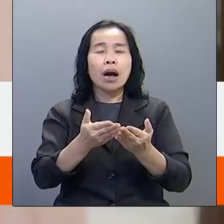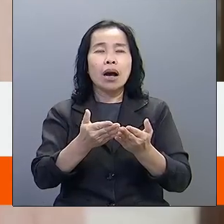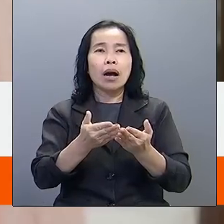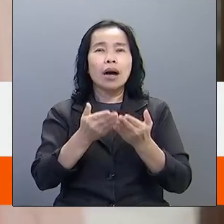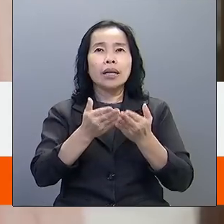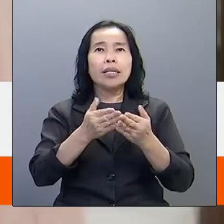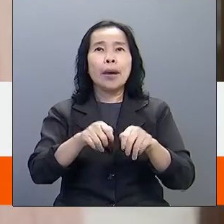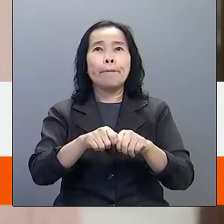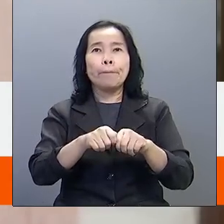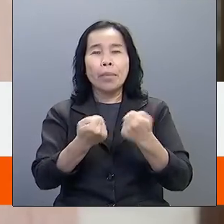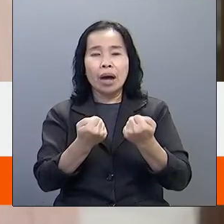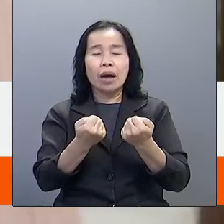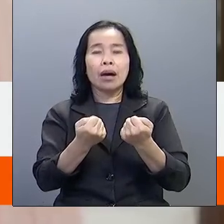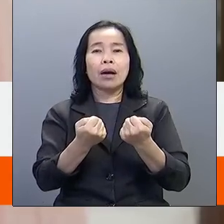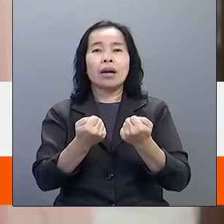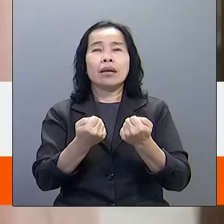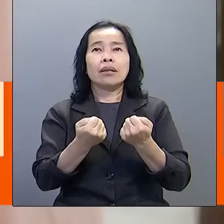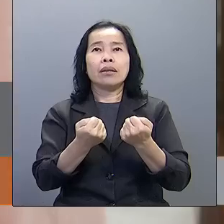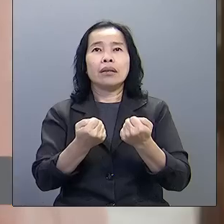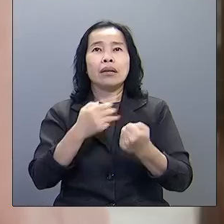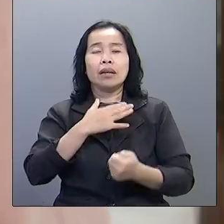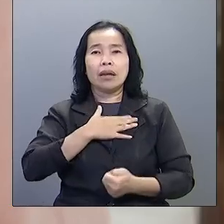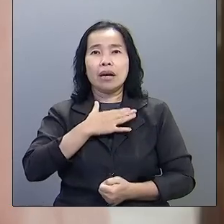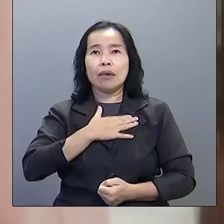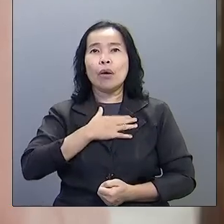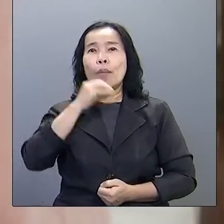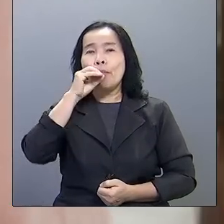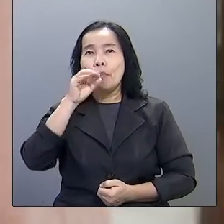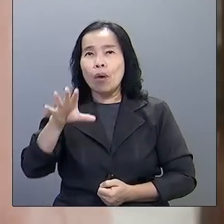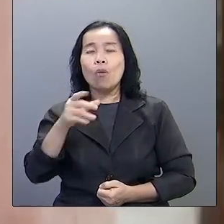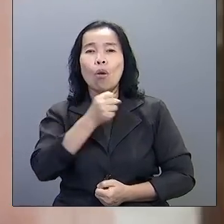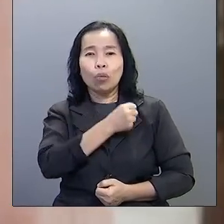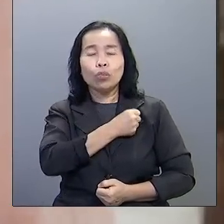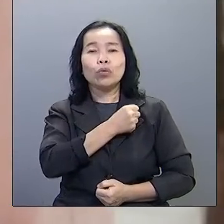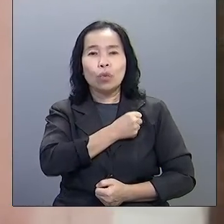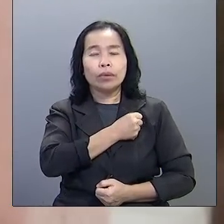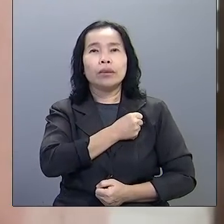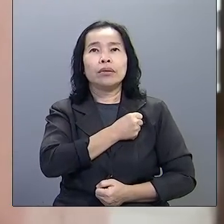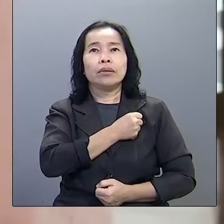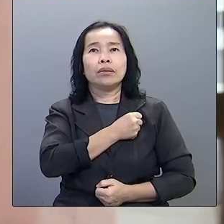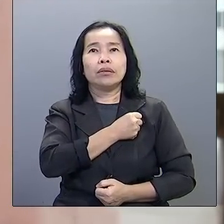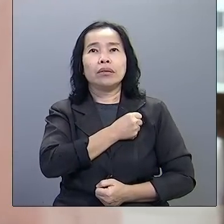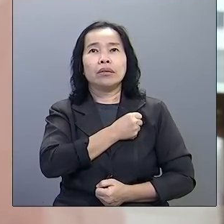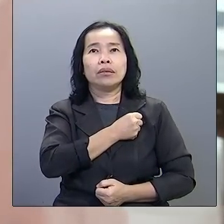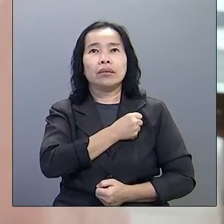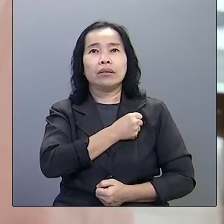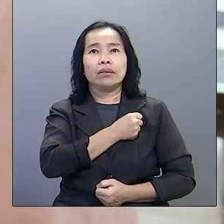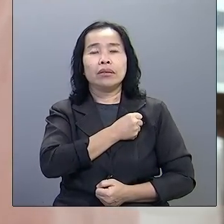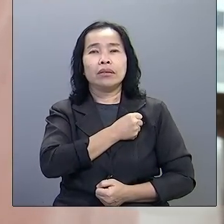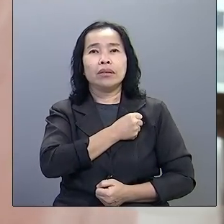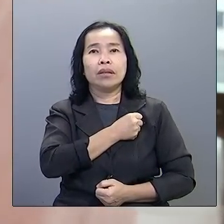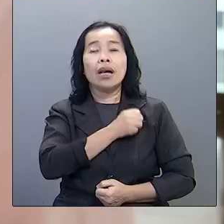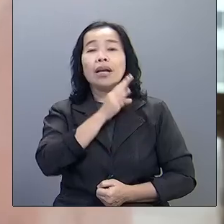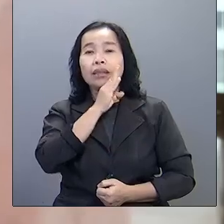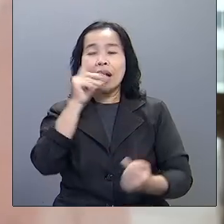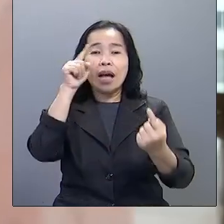ครัวแม่ก็แม่บอกว่าทนลูกทนพระพุทธพระธรรมก็บอก